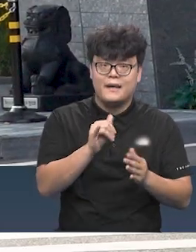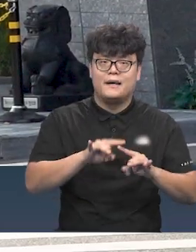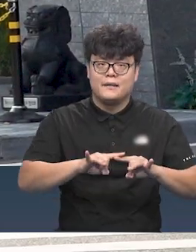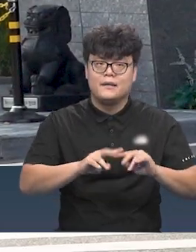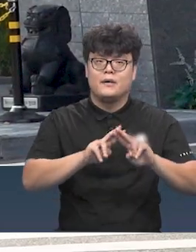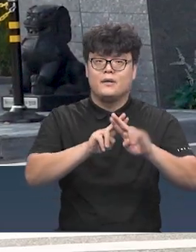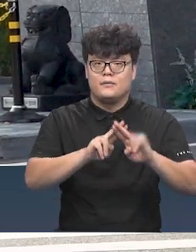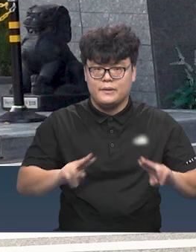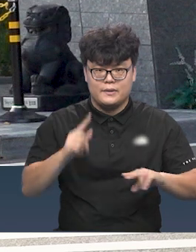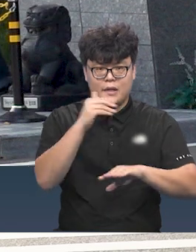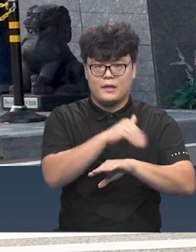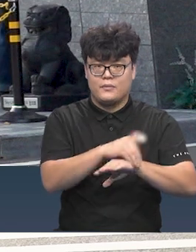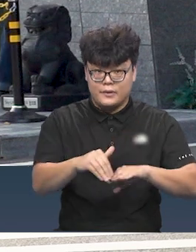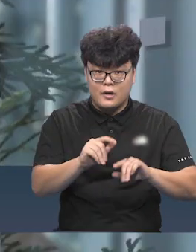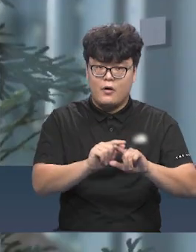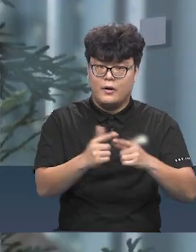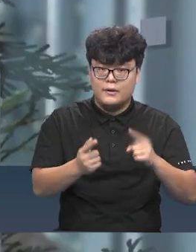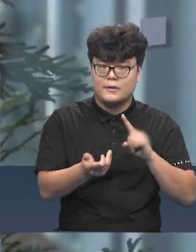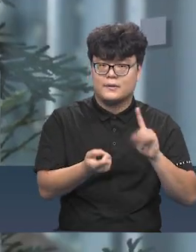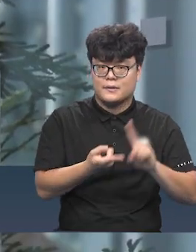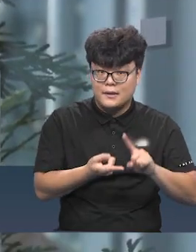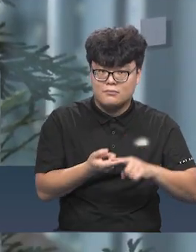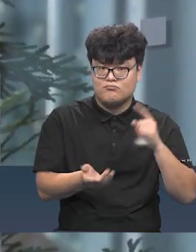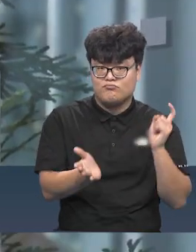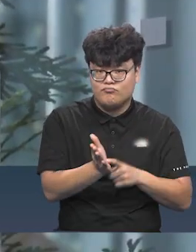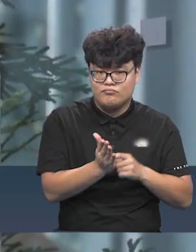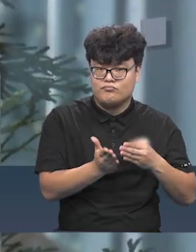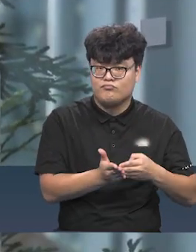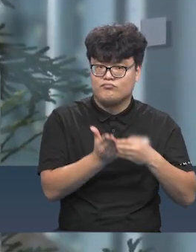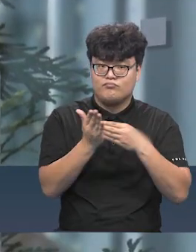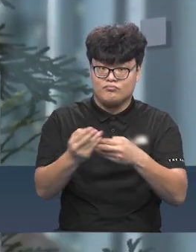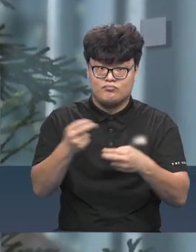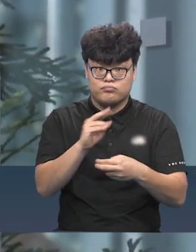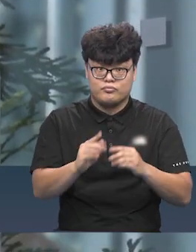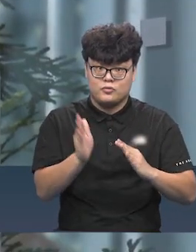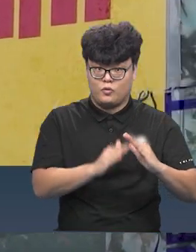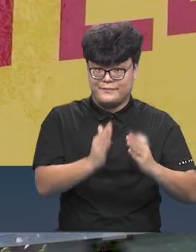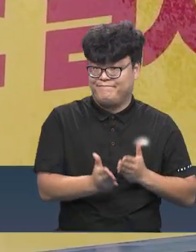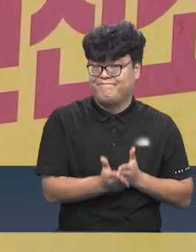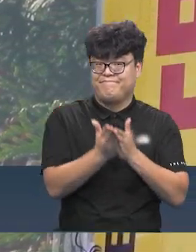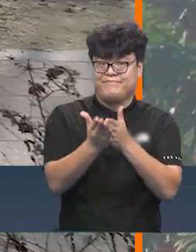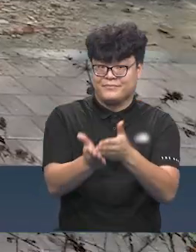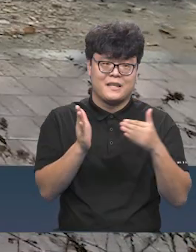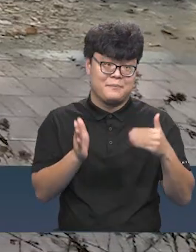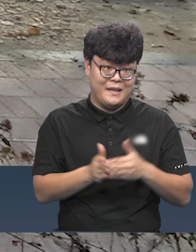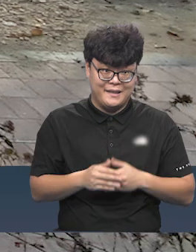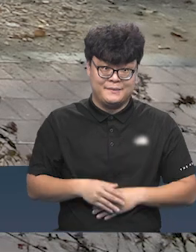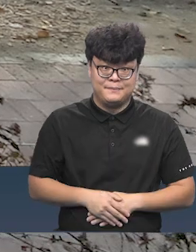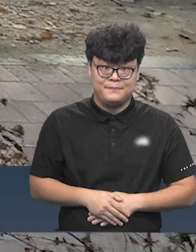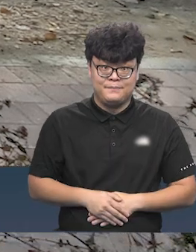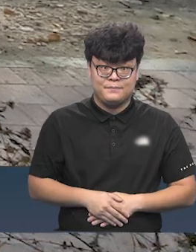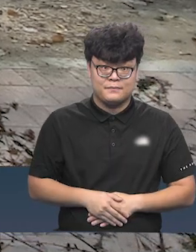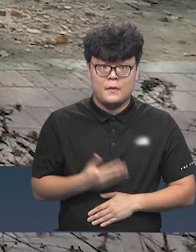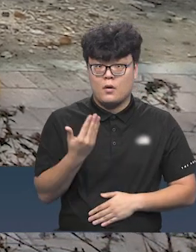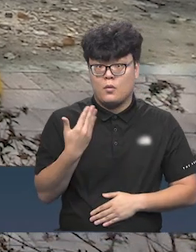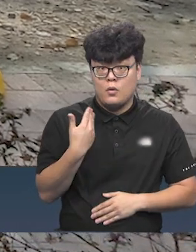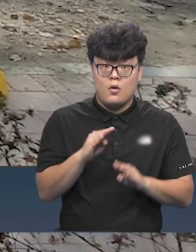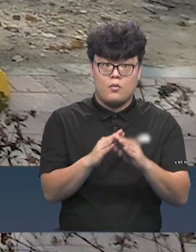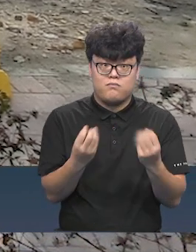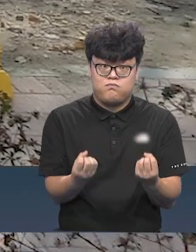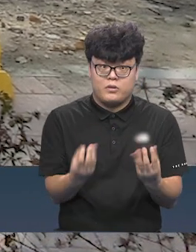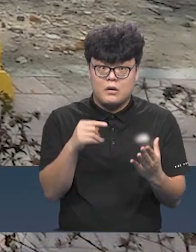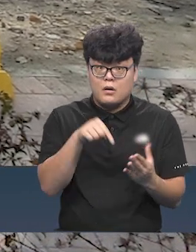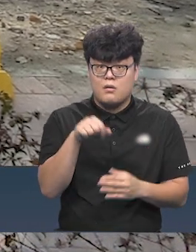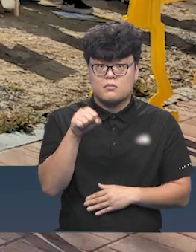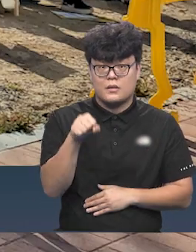직권 취소 요청과 변전소 대체부지 마련 요청을 국토부에 정식 요청했습니다 지난 16일에 열린